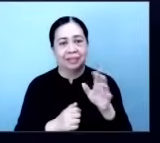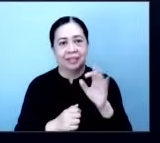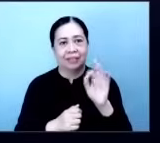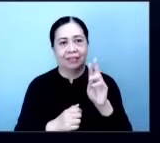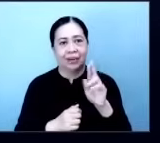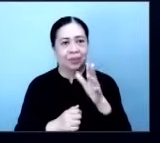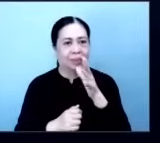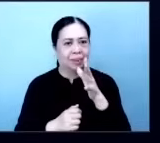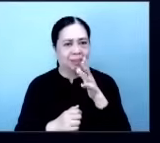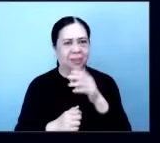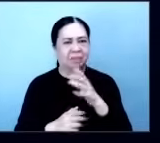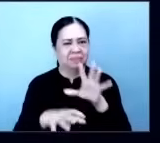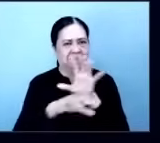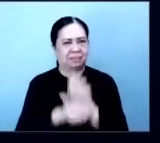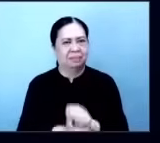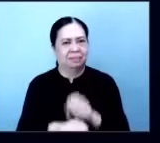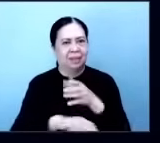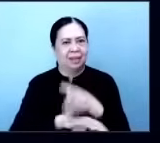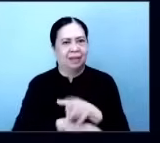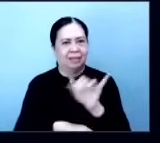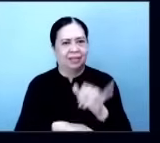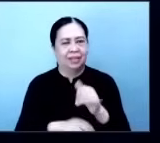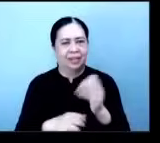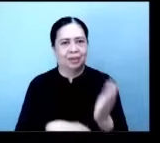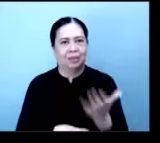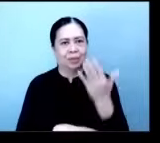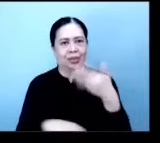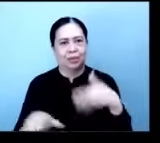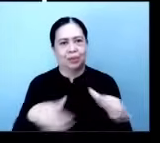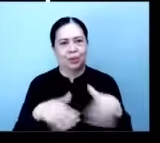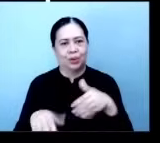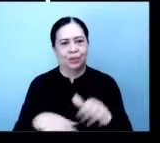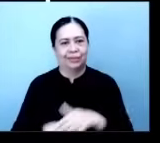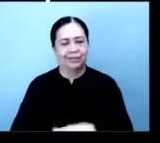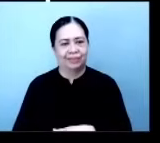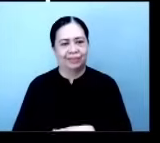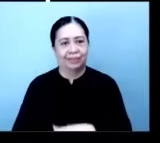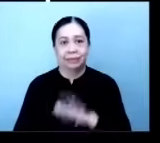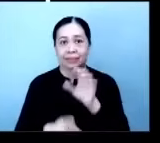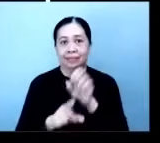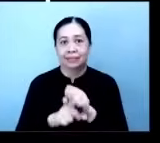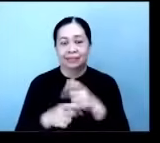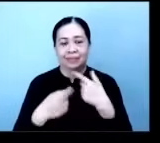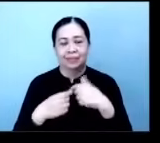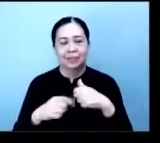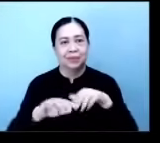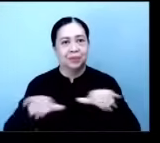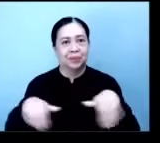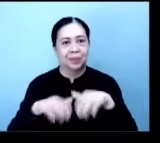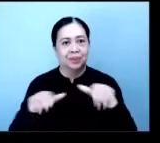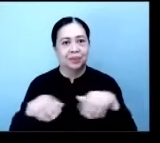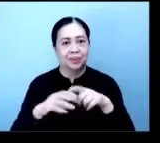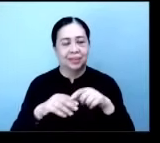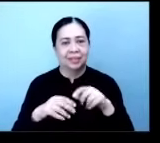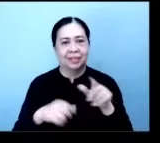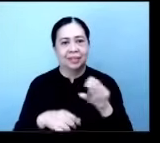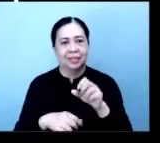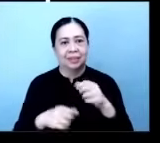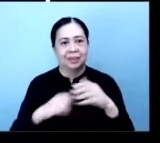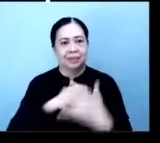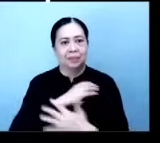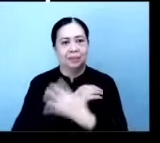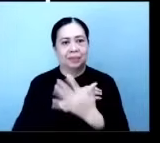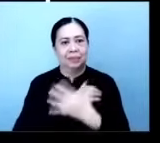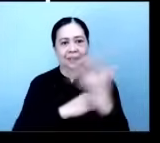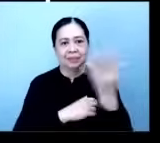magbabad si Max pagkatapos ng kanilang morning walk. Nahuli namang nagtatampisaw sa Masasa Beach sa Batangas ang